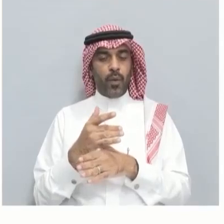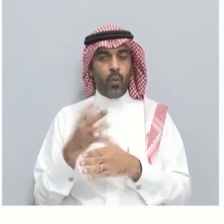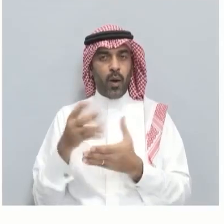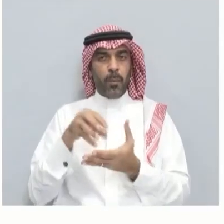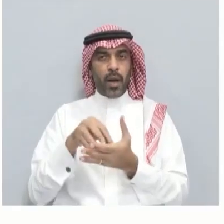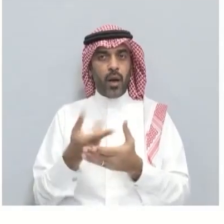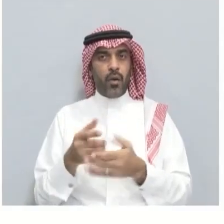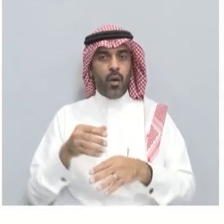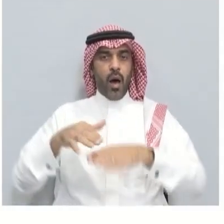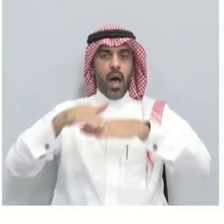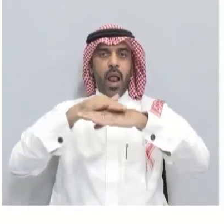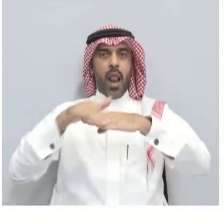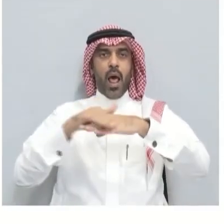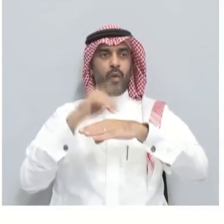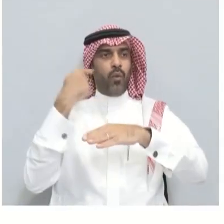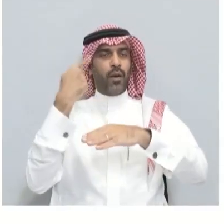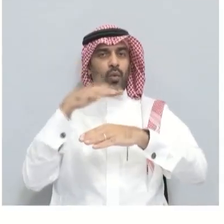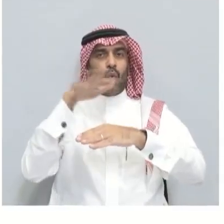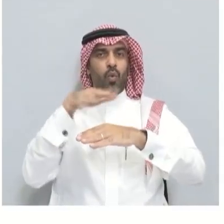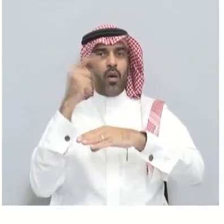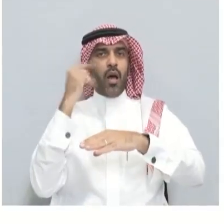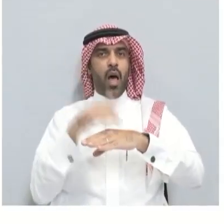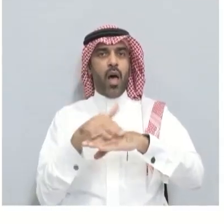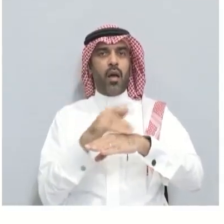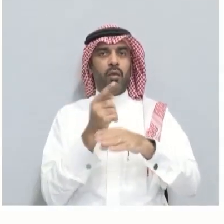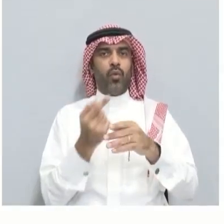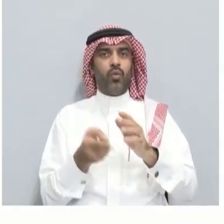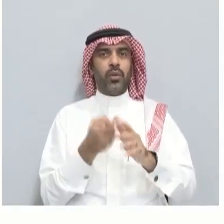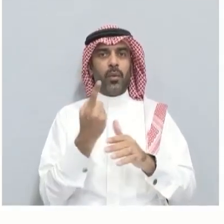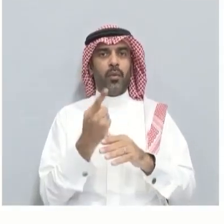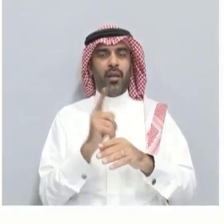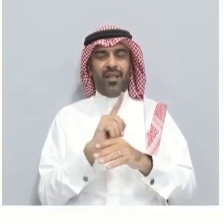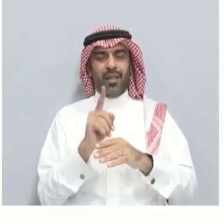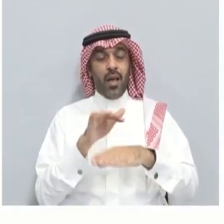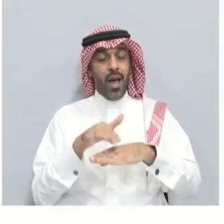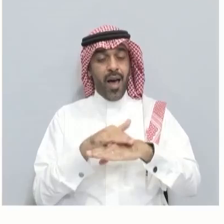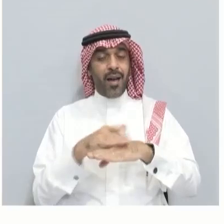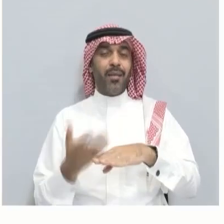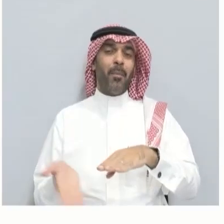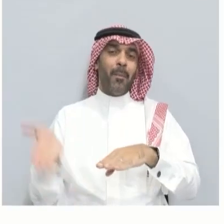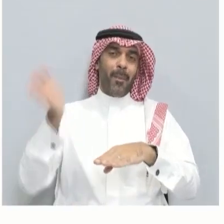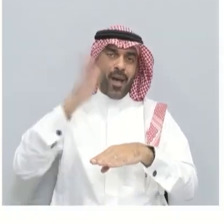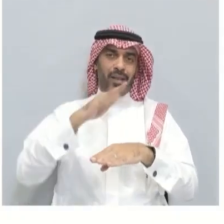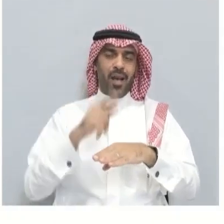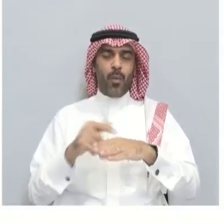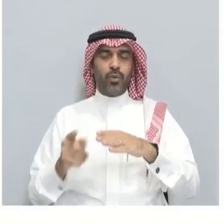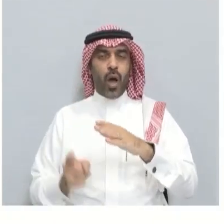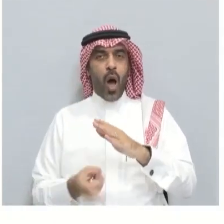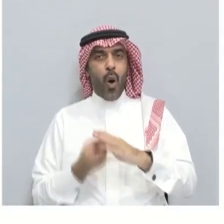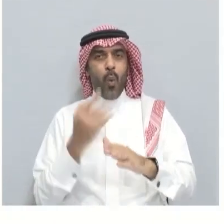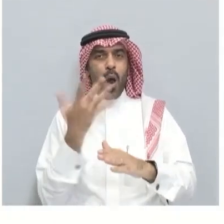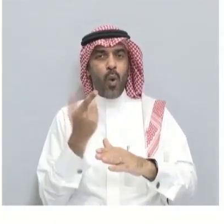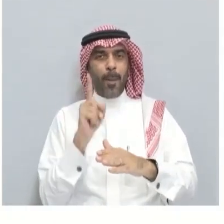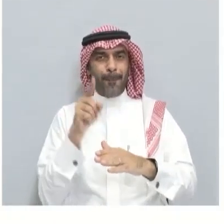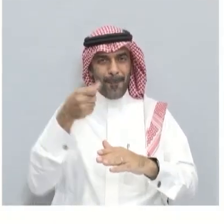سطح الارض هو يحدث في منطقه في منطقه ناتجه عن تكسر ماض الصخور تسمى بؤره الزلزال هو ليس